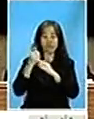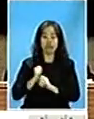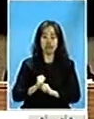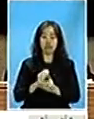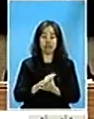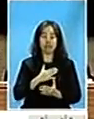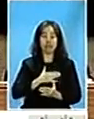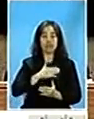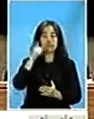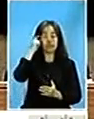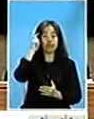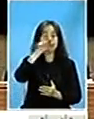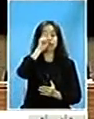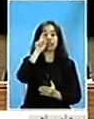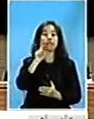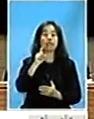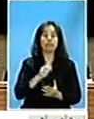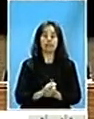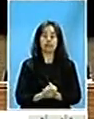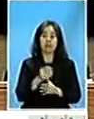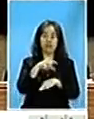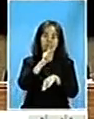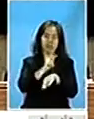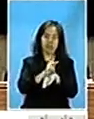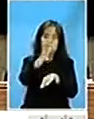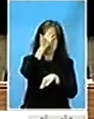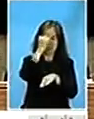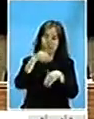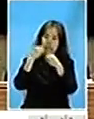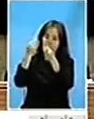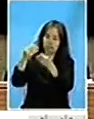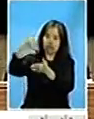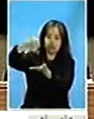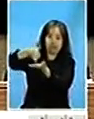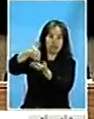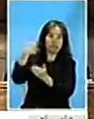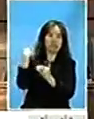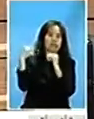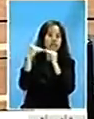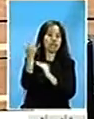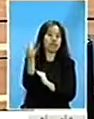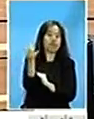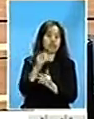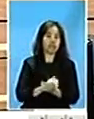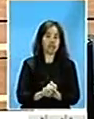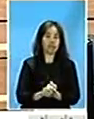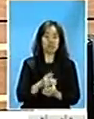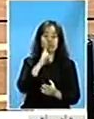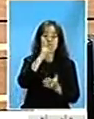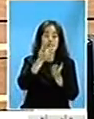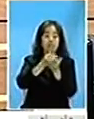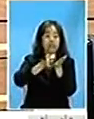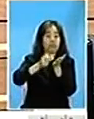มสงสัยว่าท่านประธานให้ท่านผู้อภิปรายนี้ใช้สิทธิ์อะไรในเมื่อเขาบอกว่าเขาไม่ตัดงบประม